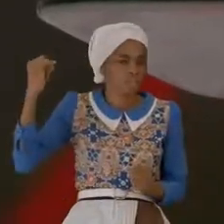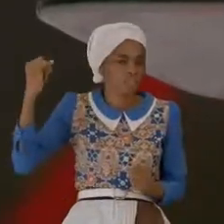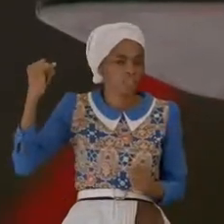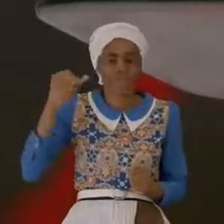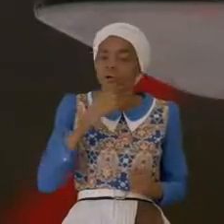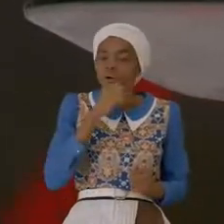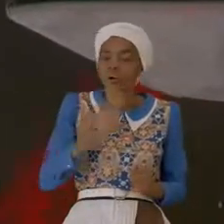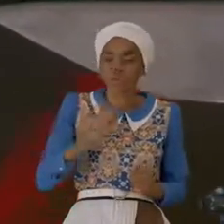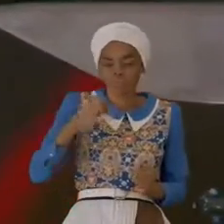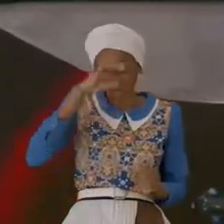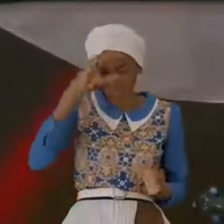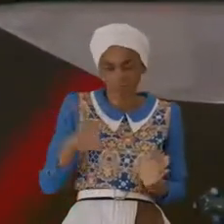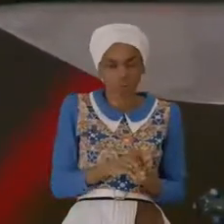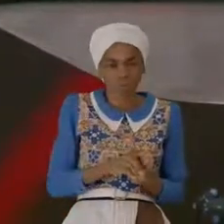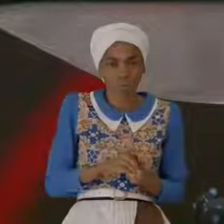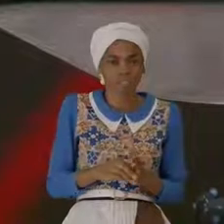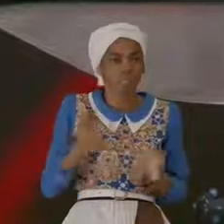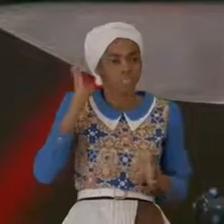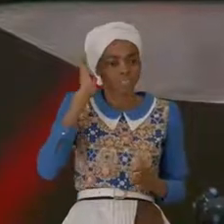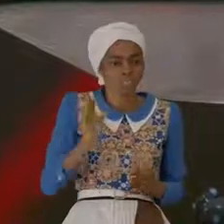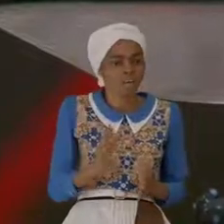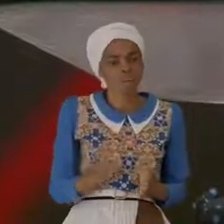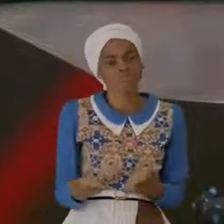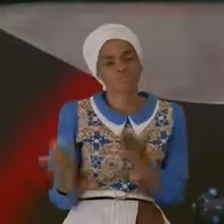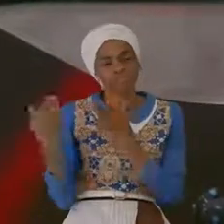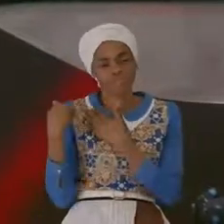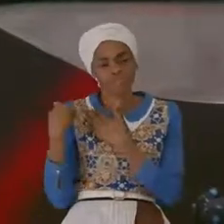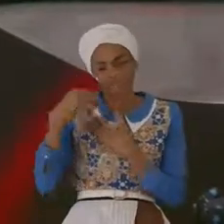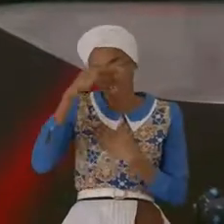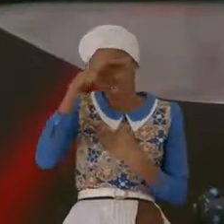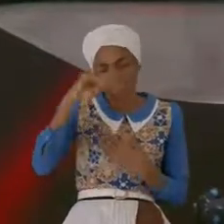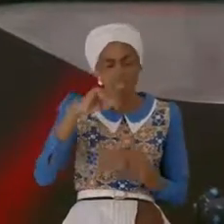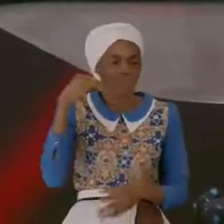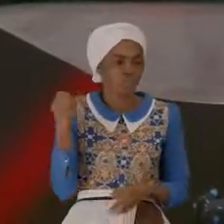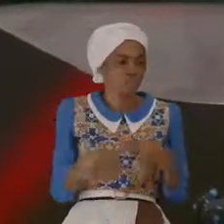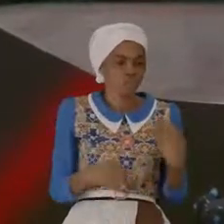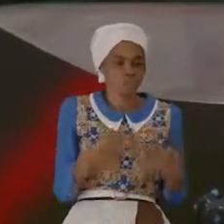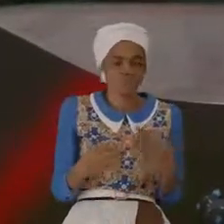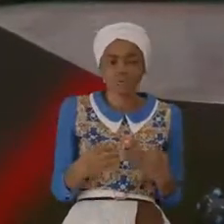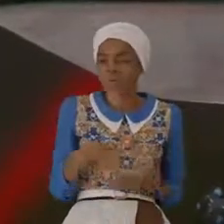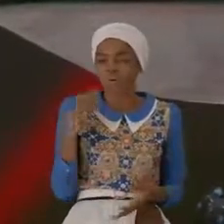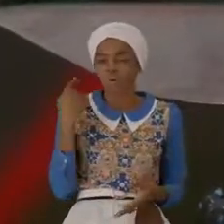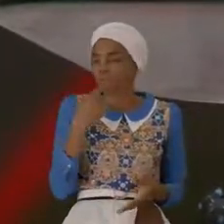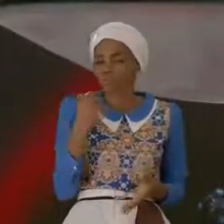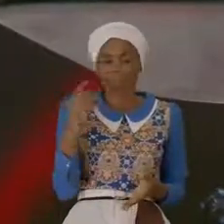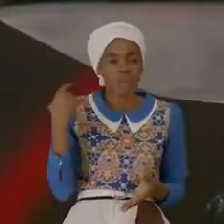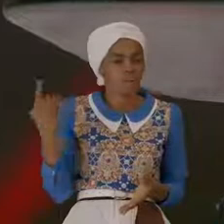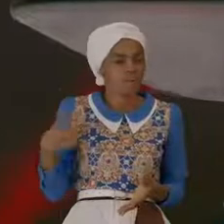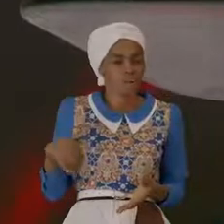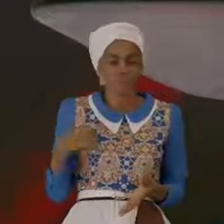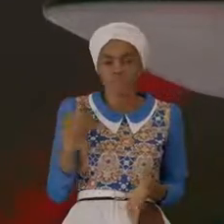de l'alliance abolie, anéantie, quel qu'il soit, emportera la peine.